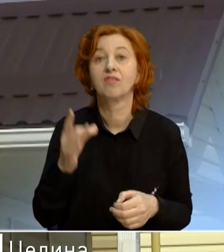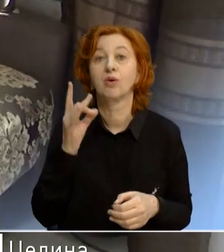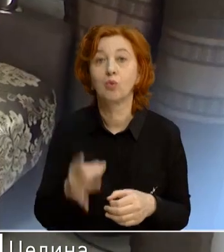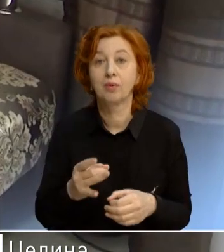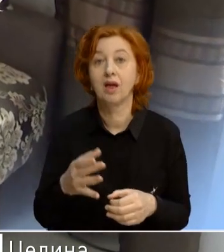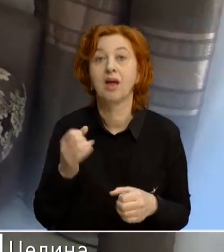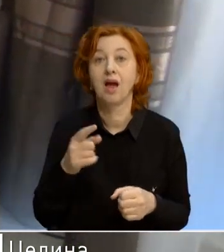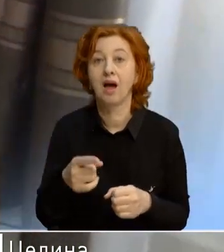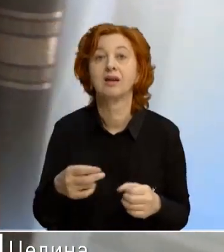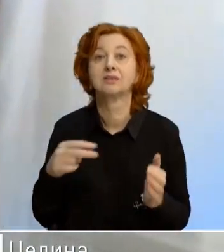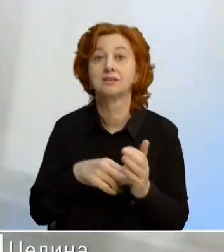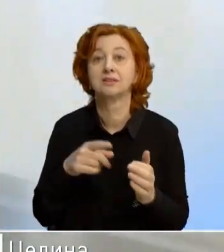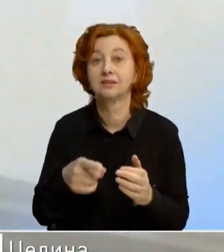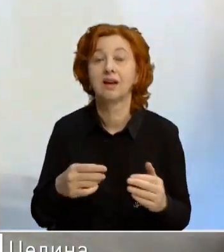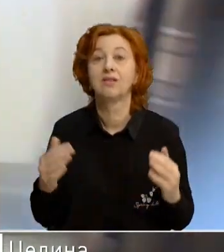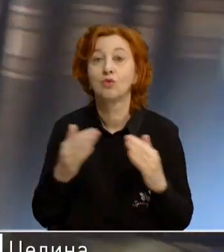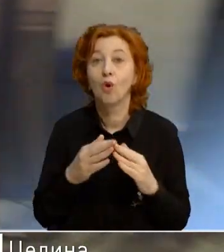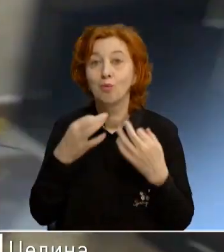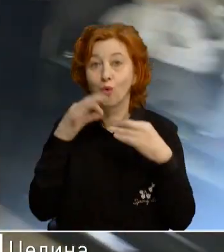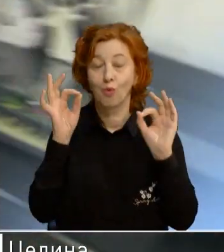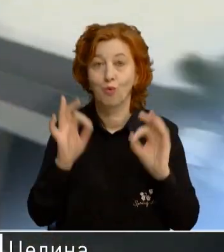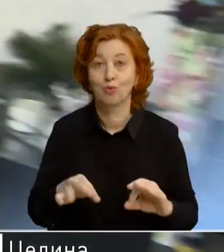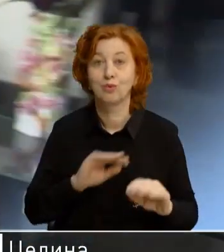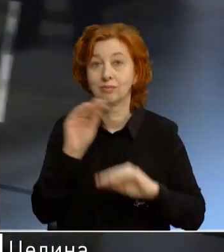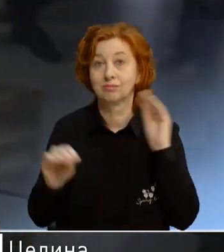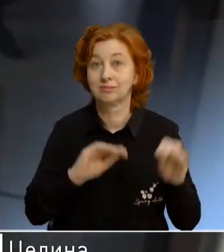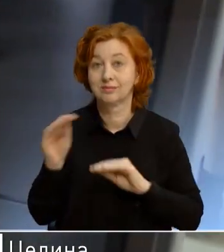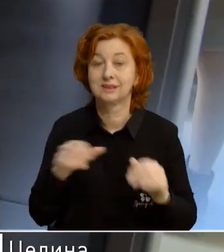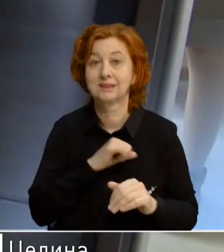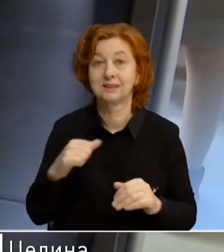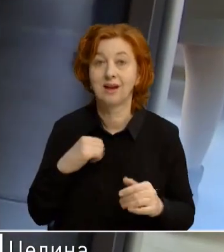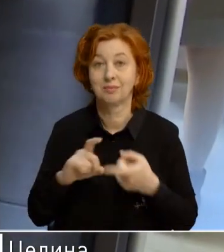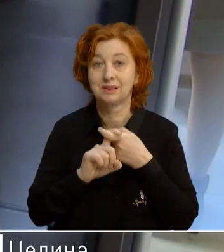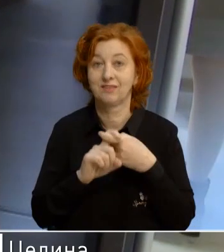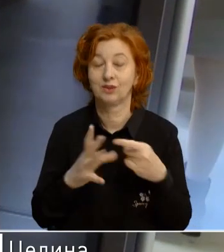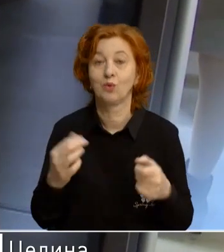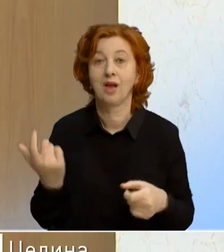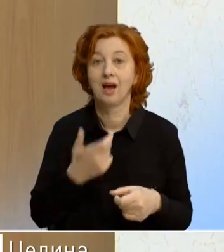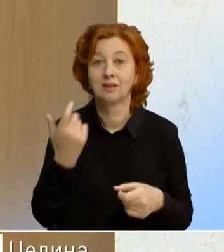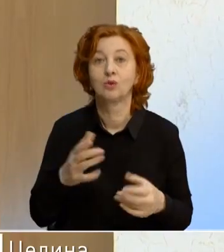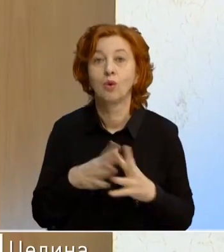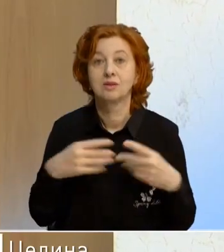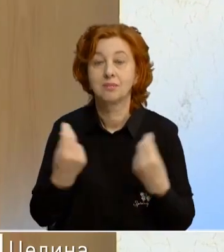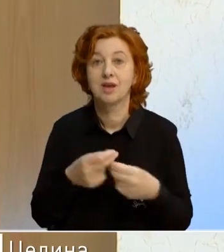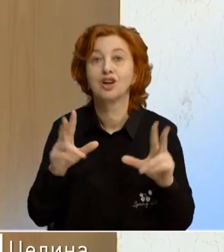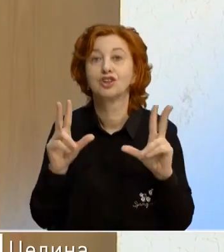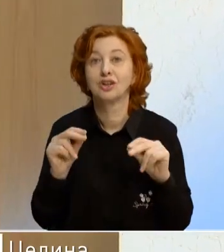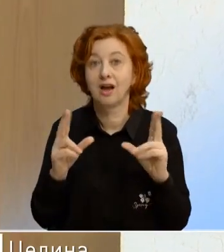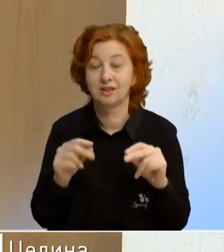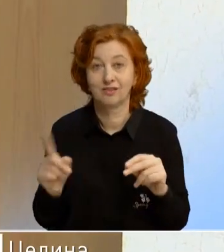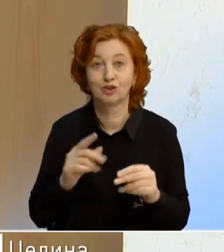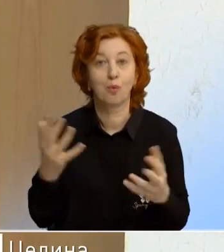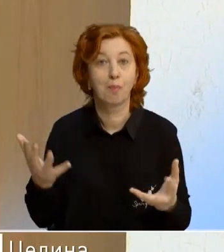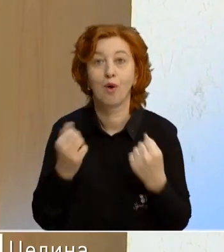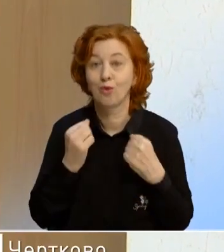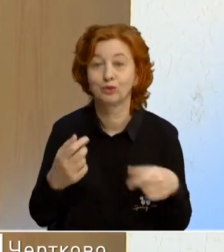А вот станет ли квартира в доме уютной, конечно, зависит от хозяев. Наталья Плотникова счастлива, что получилось сделать все по своему